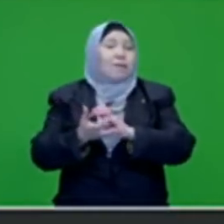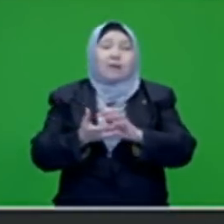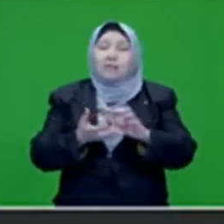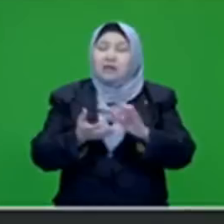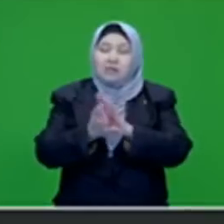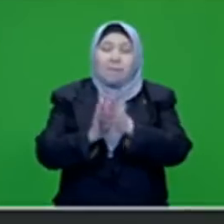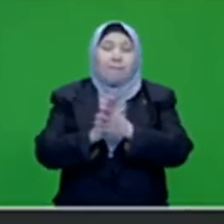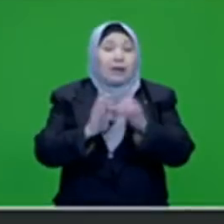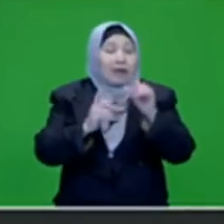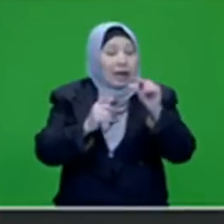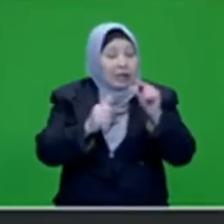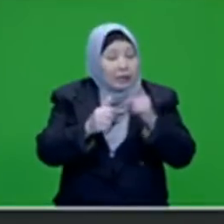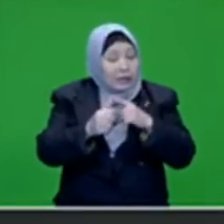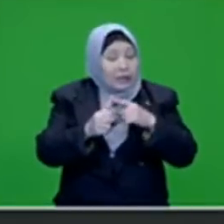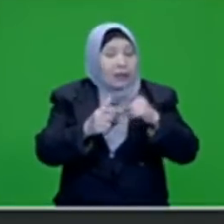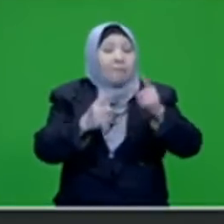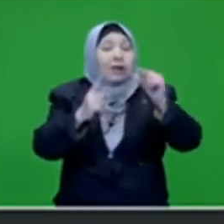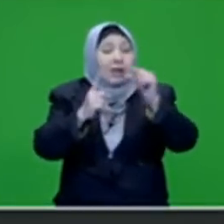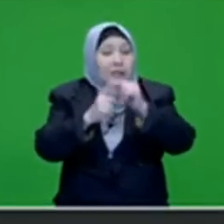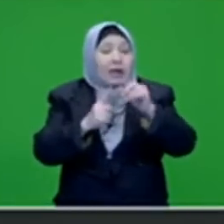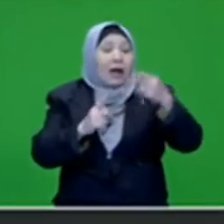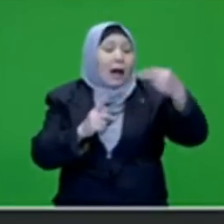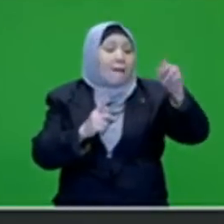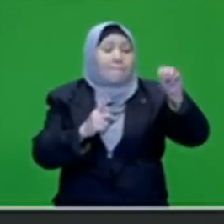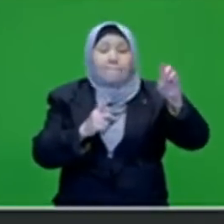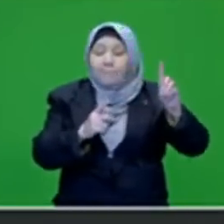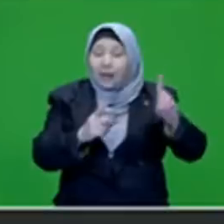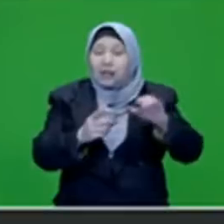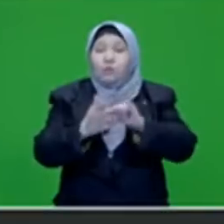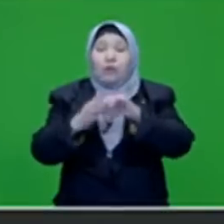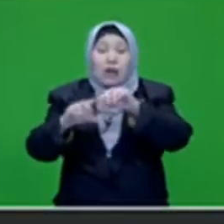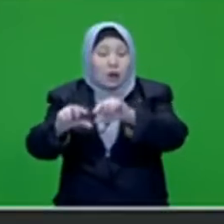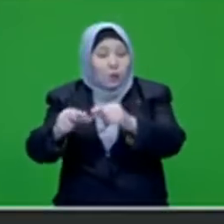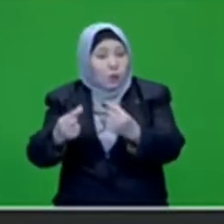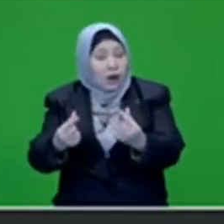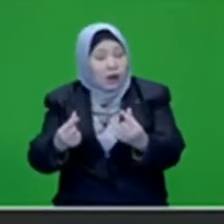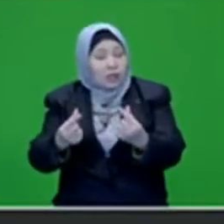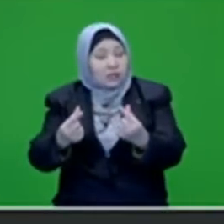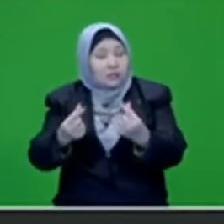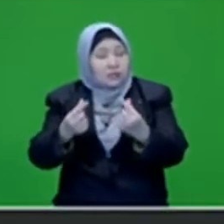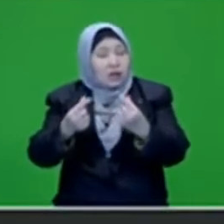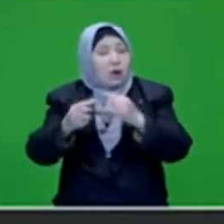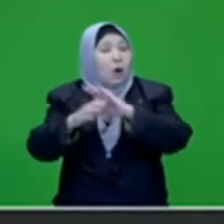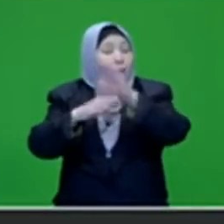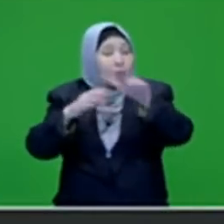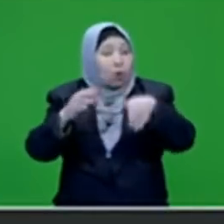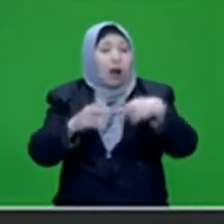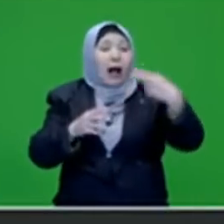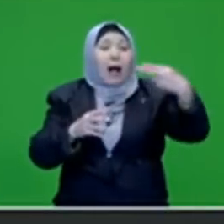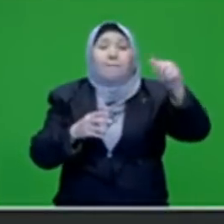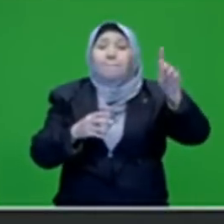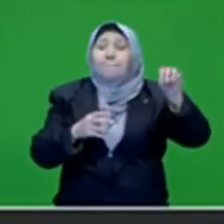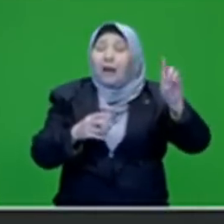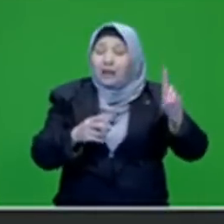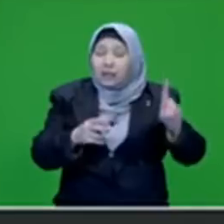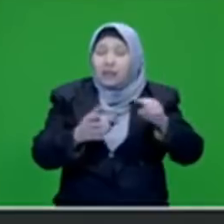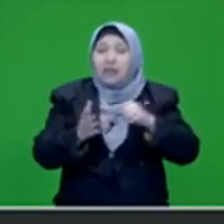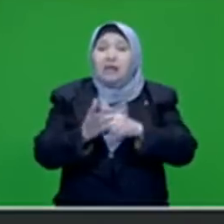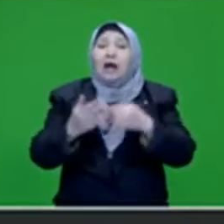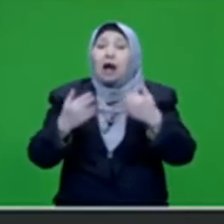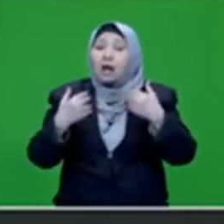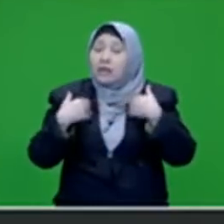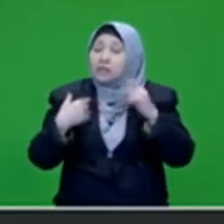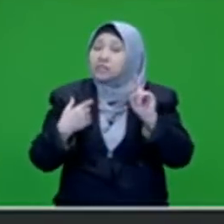Pertama, perkataan hamma ini dalam Al-Quran ataupun secara umumnya bahasa Arab, hamma ini dia